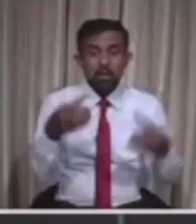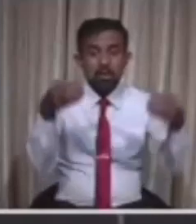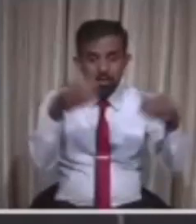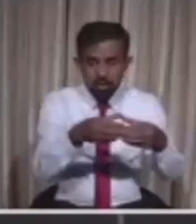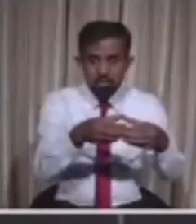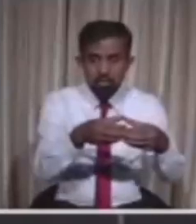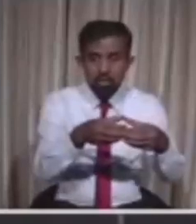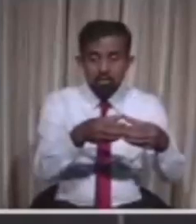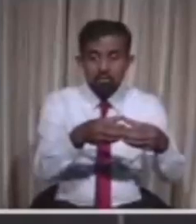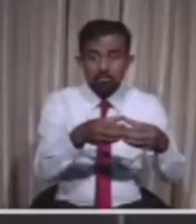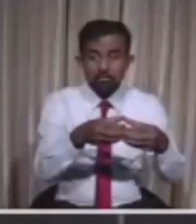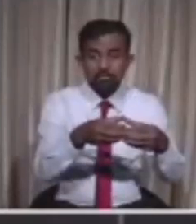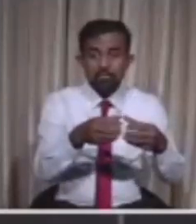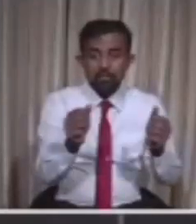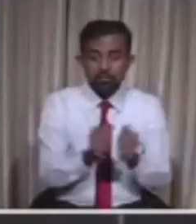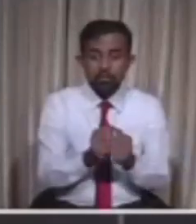සහ